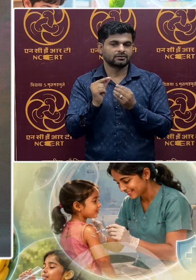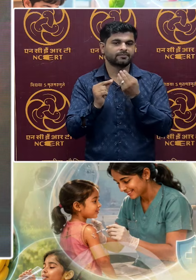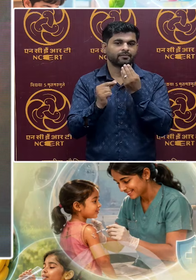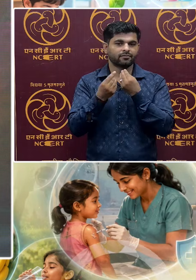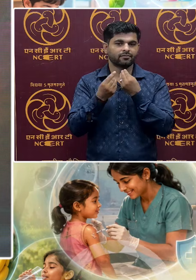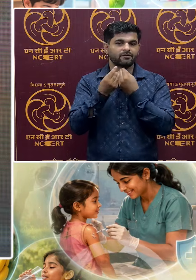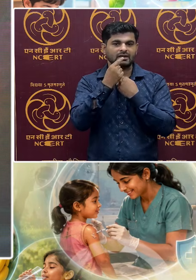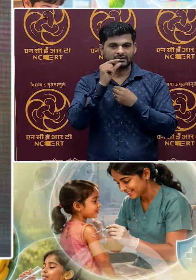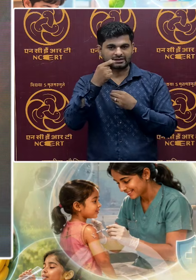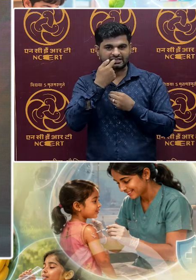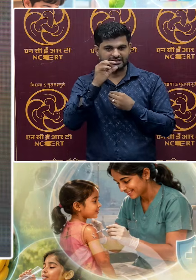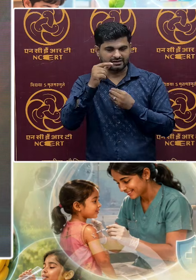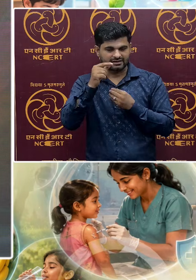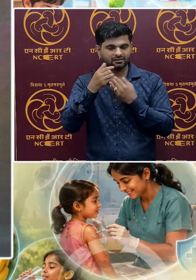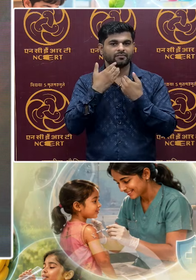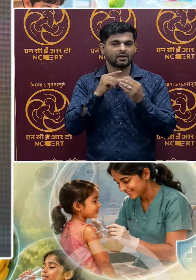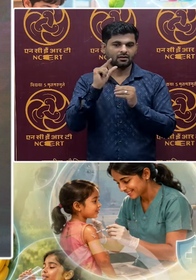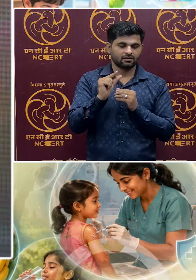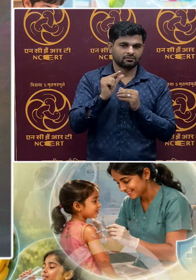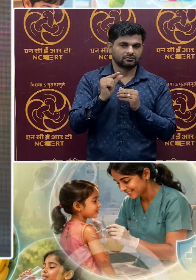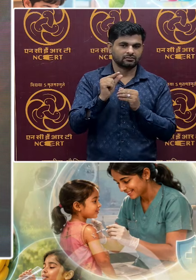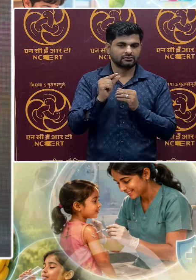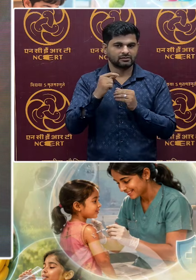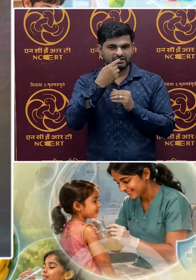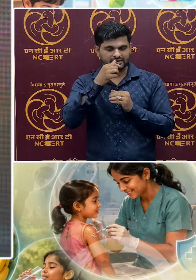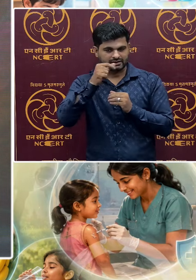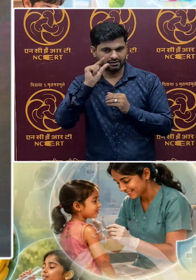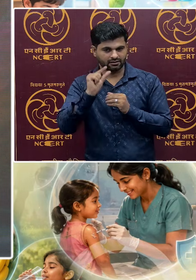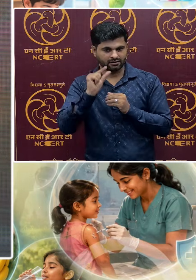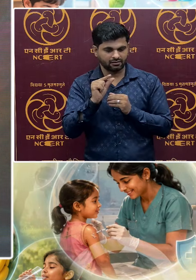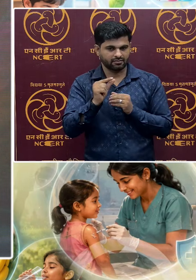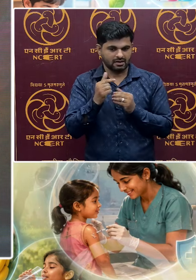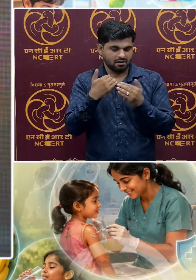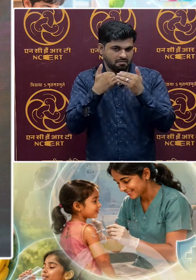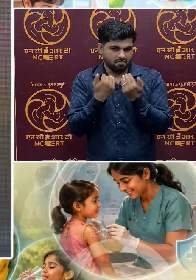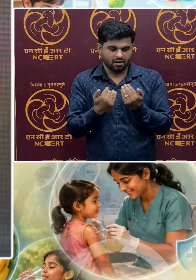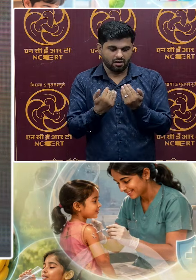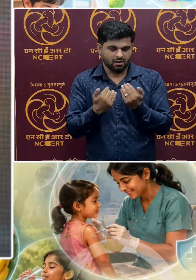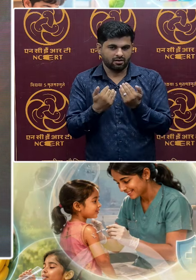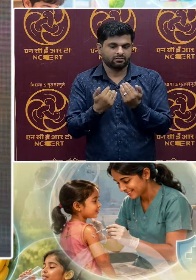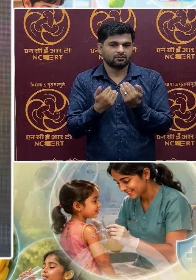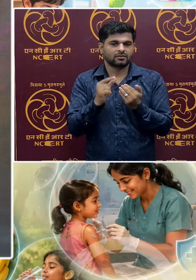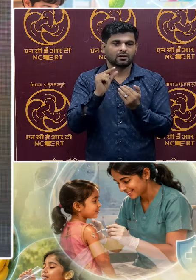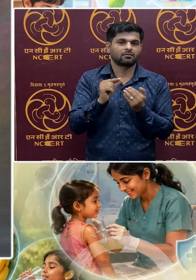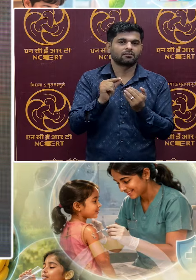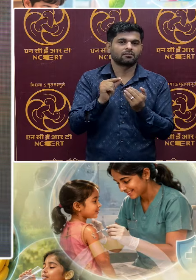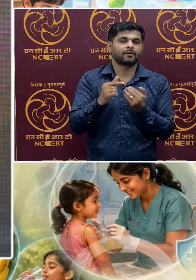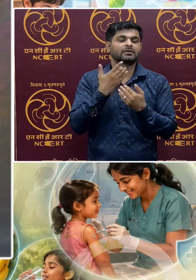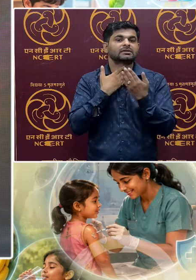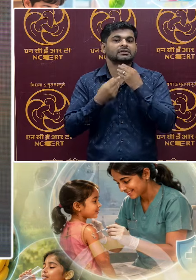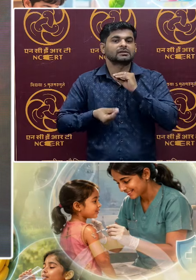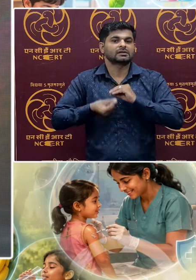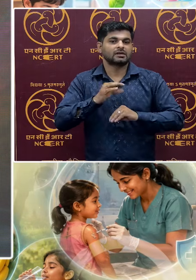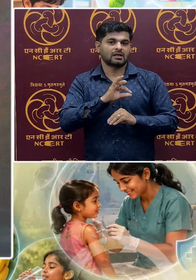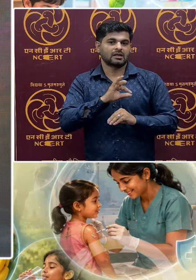करो, नमक कम करो, तेल कम करो, तो एकदम से तो नहीं हो पाएगा, क्योंकि हमारे पैलेट को आदत पड़ गई है इतना ज़्यादा मीठा खाने की।